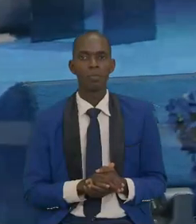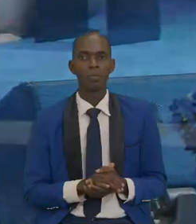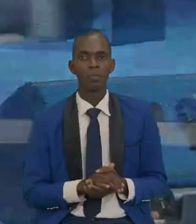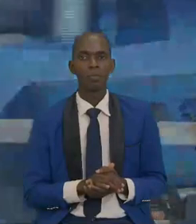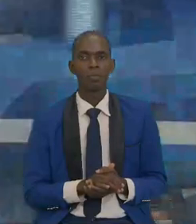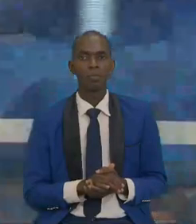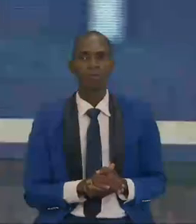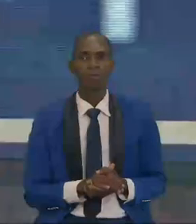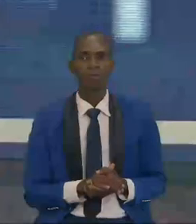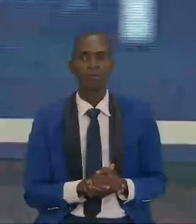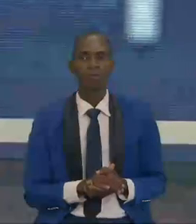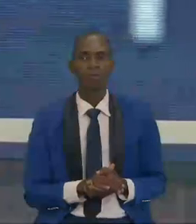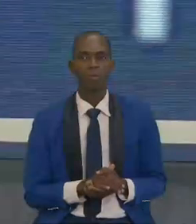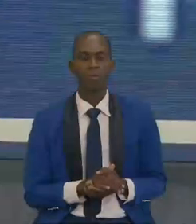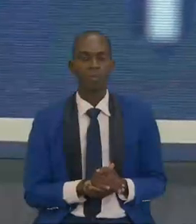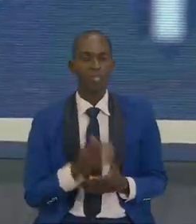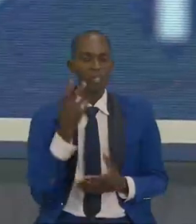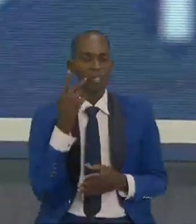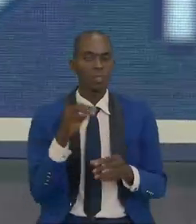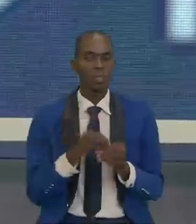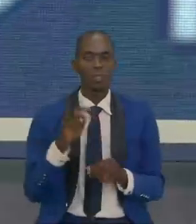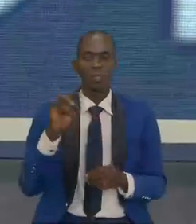de Jésus-Christ.